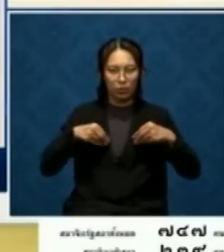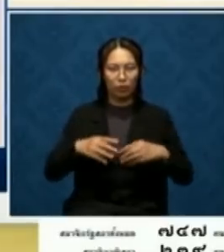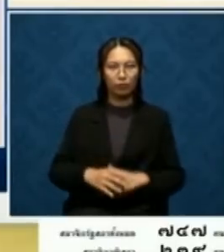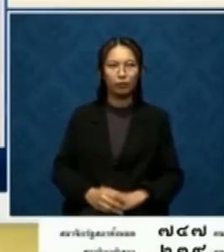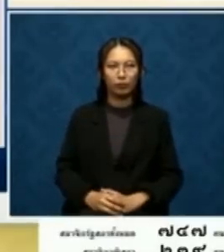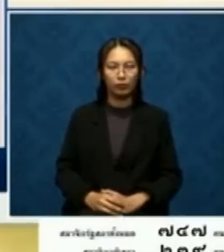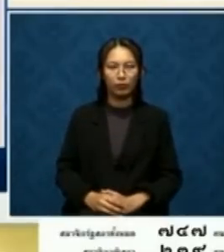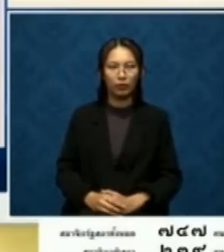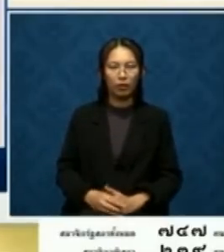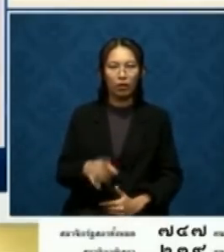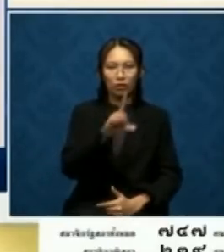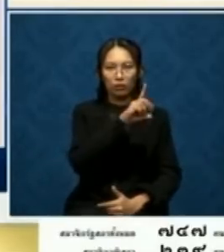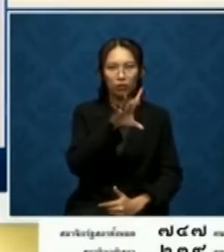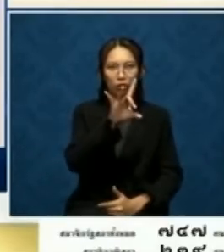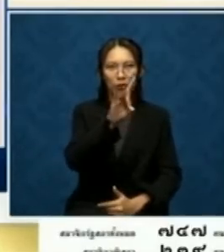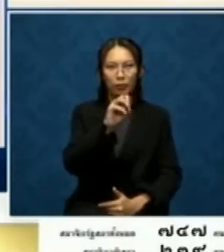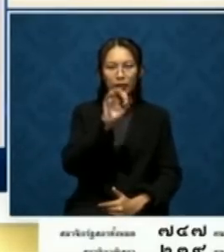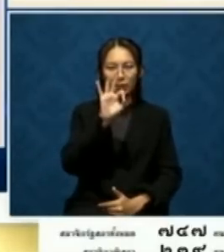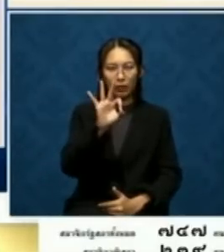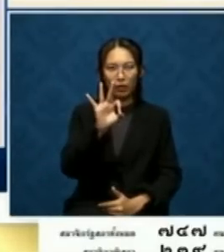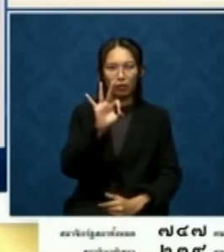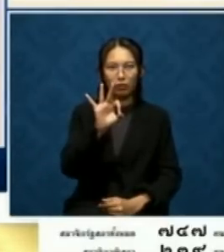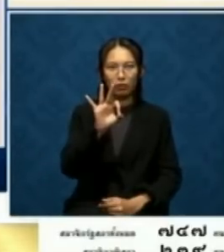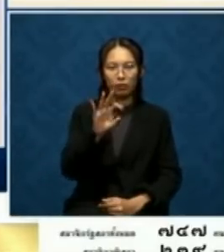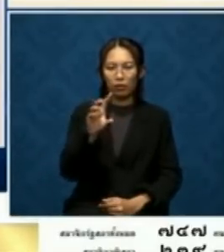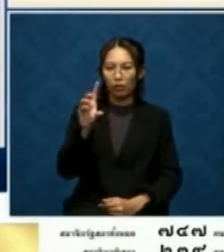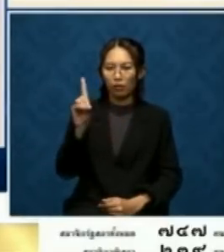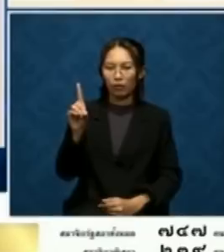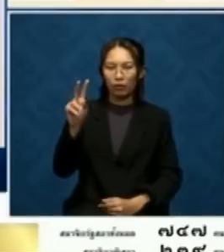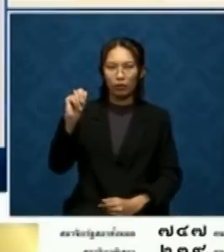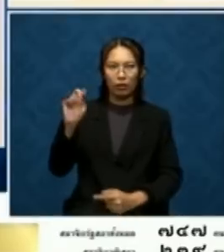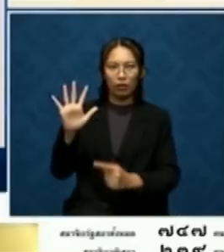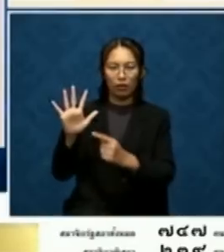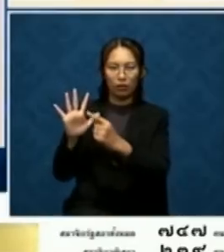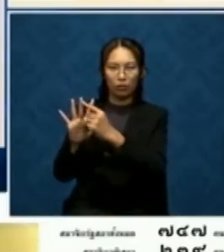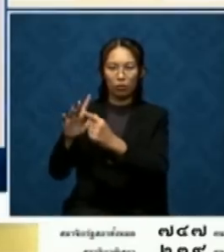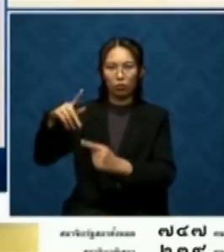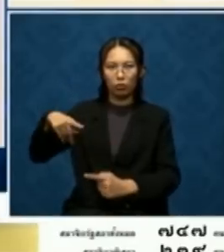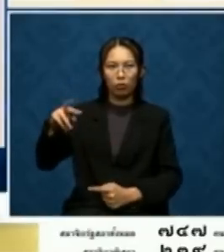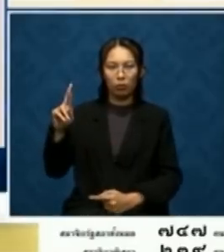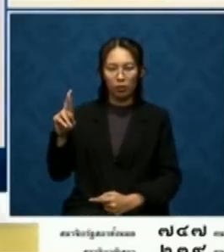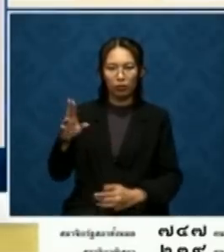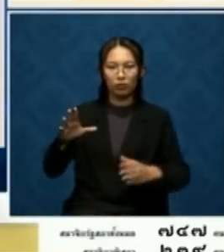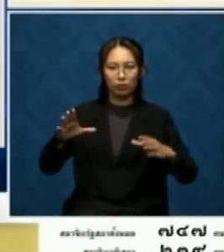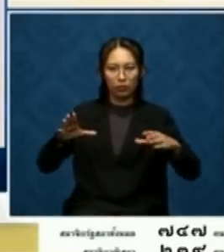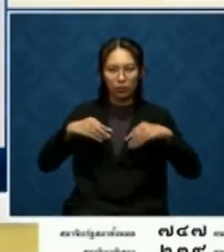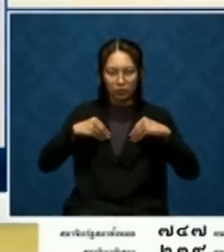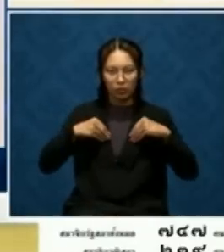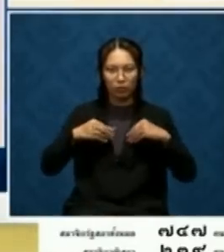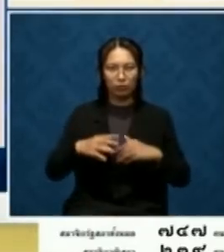งกันไปแล้ว176ท่านด้วยกันนะคะคือตอนนี้เนี่ยเป้าหมายสำหรับการก้าวเข้าสู่ตำแหน่งนายกรัฐมนตรีอยู่ที่